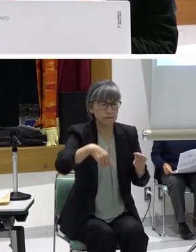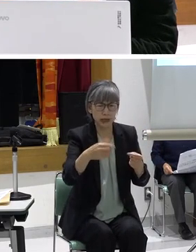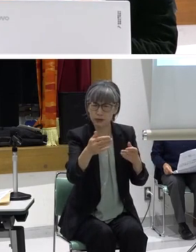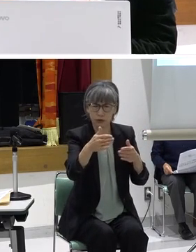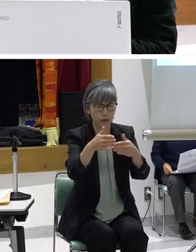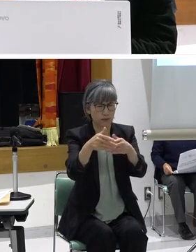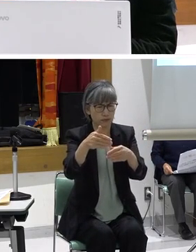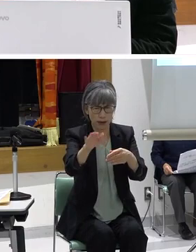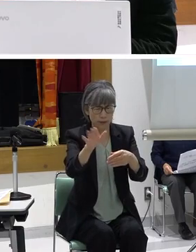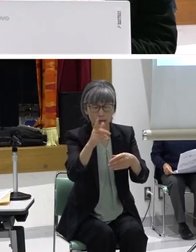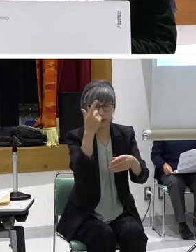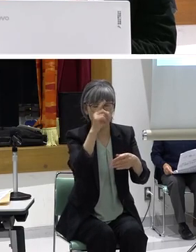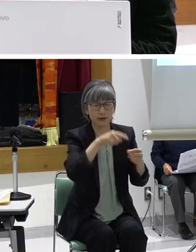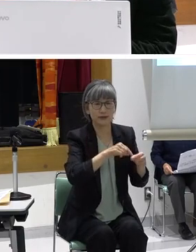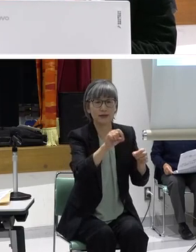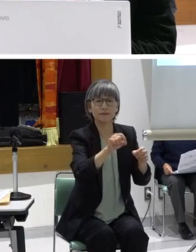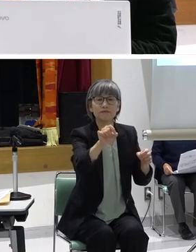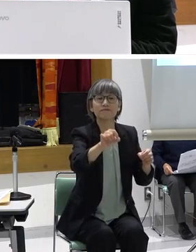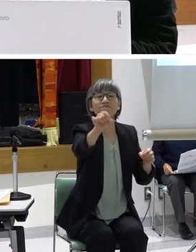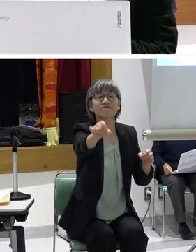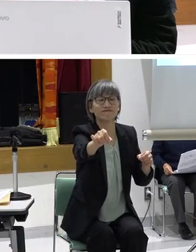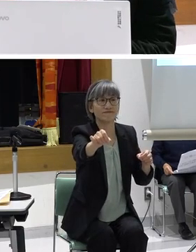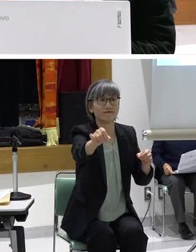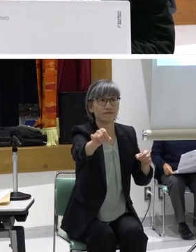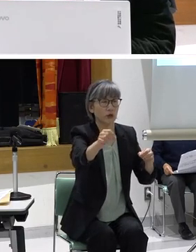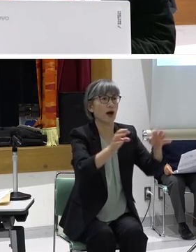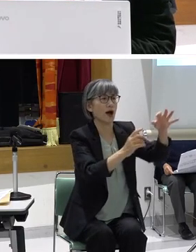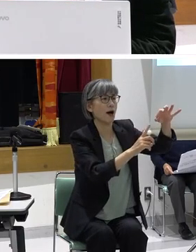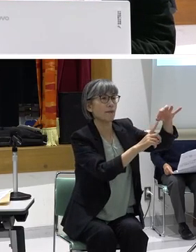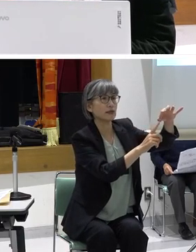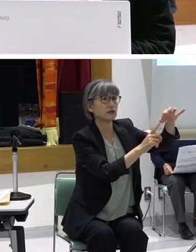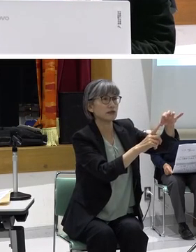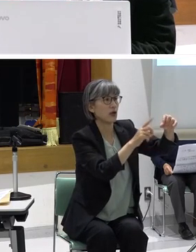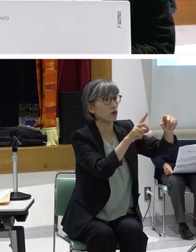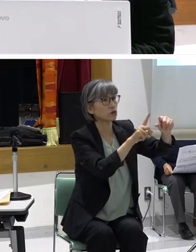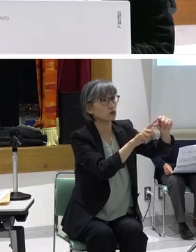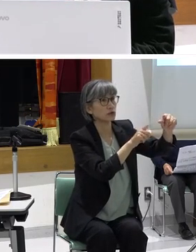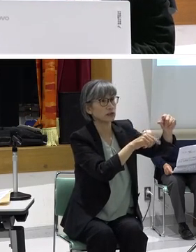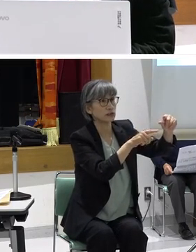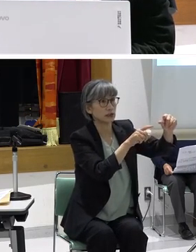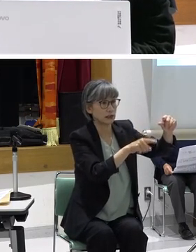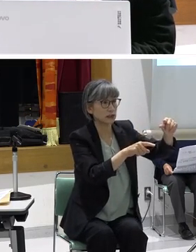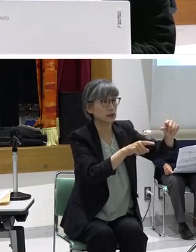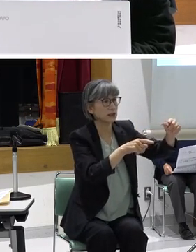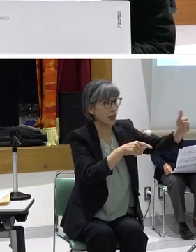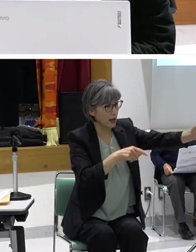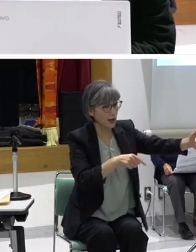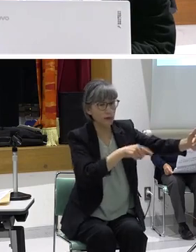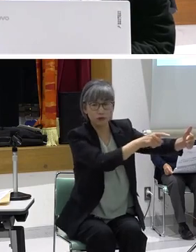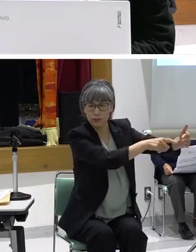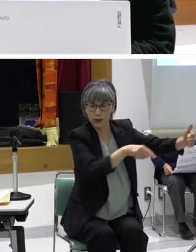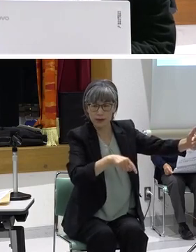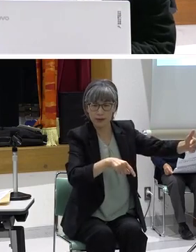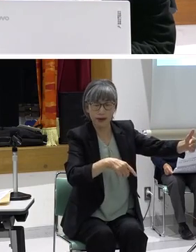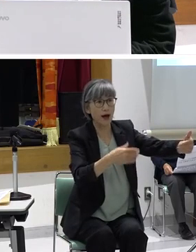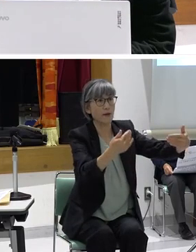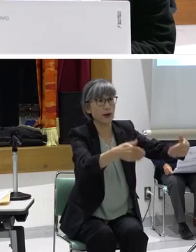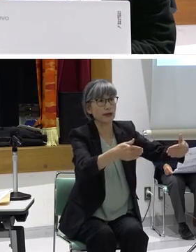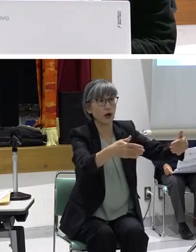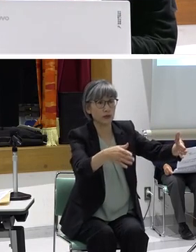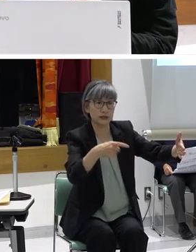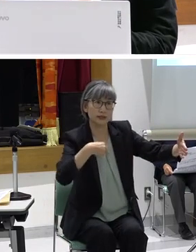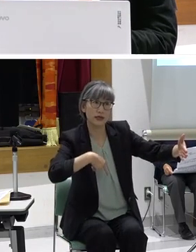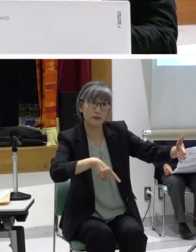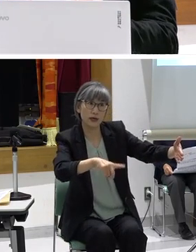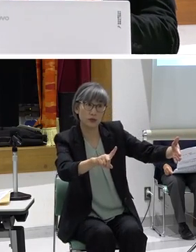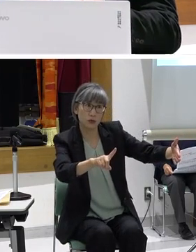は駅とかはないけれどバス停を中心にした、バリアフリーを進めようというような、こういう地区も設定